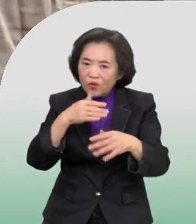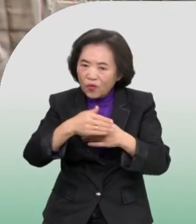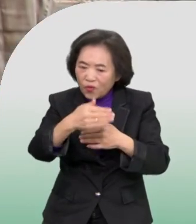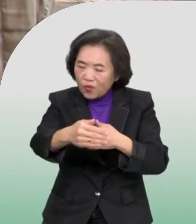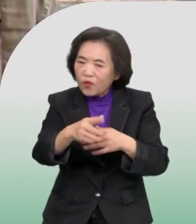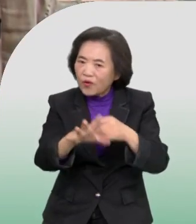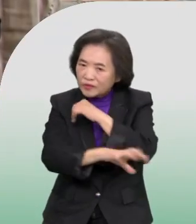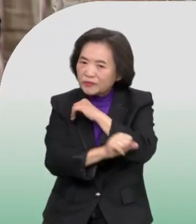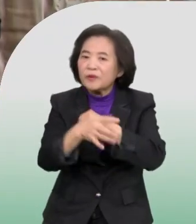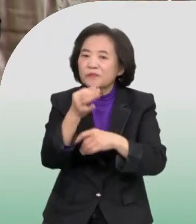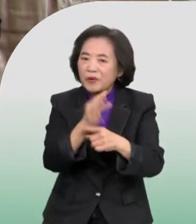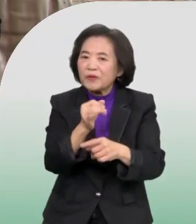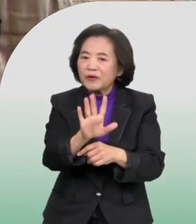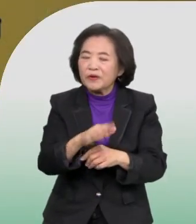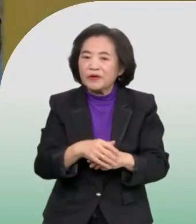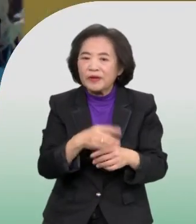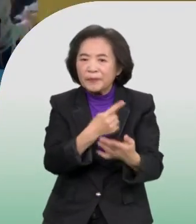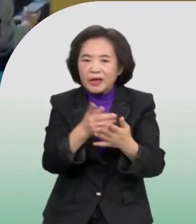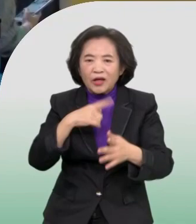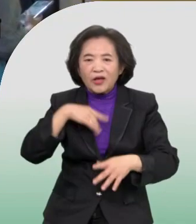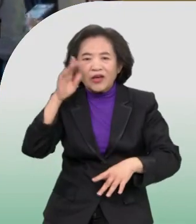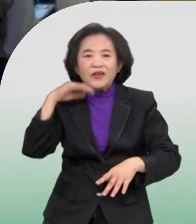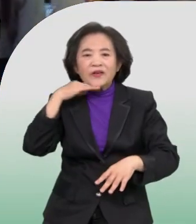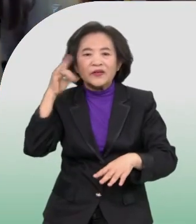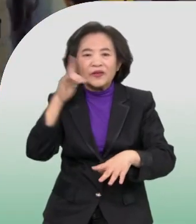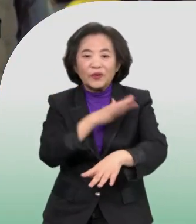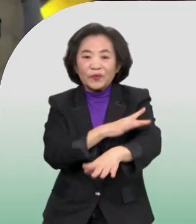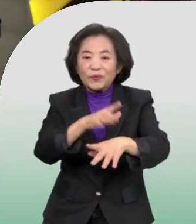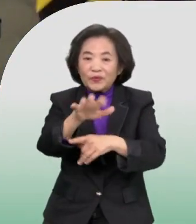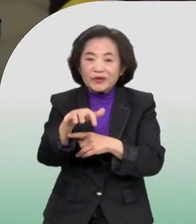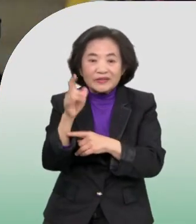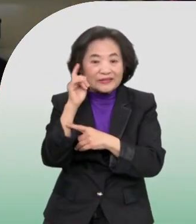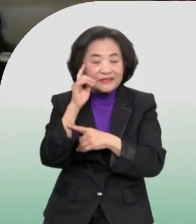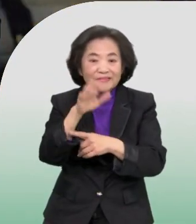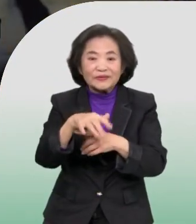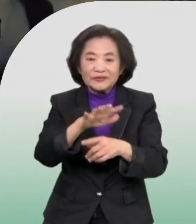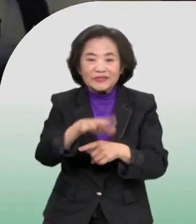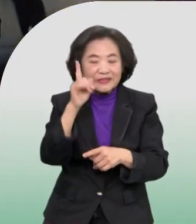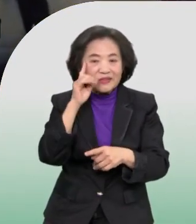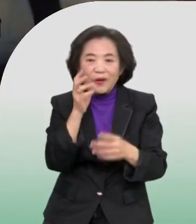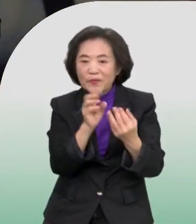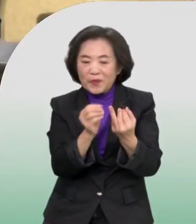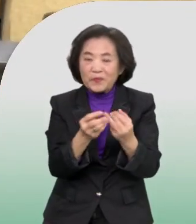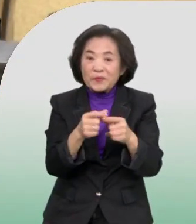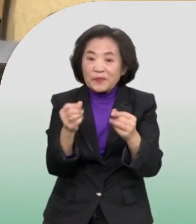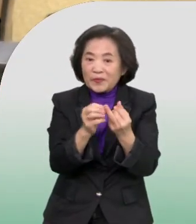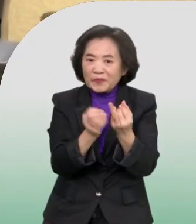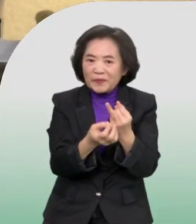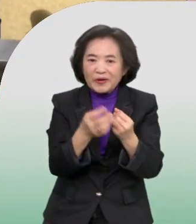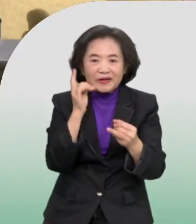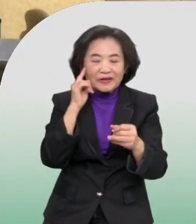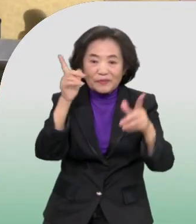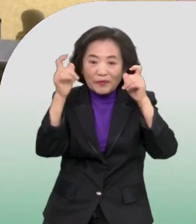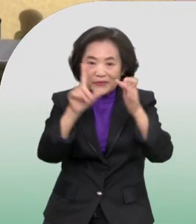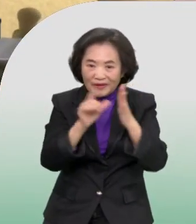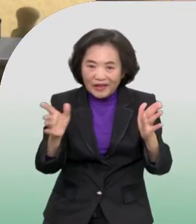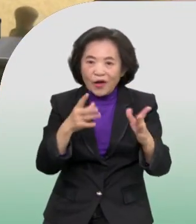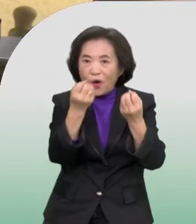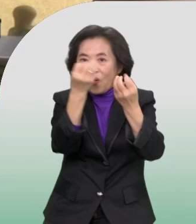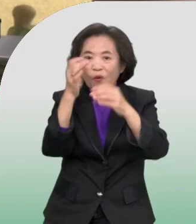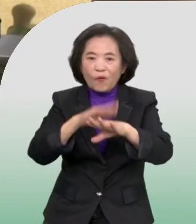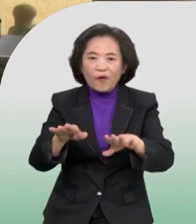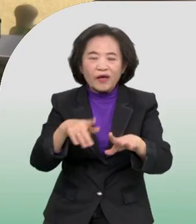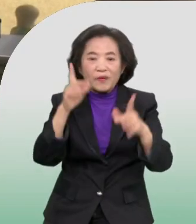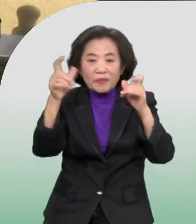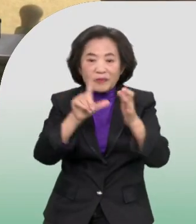惠。 有几档嘅民众，听汪汪嘅，我去武林农场看浪漫烟花，烟花按上面会投几面公园开发大米，想想一